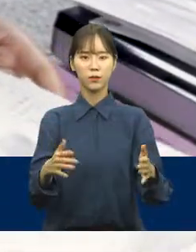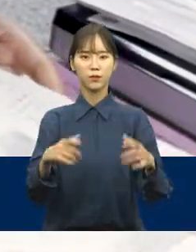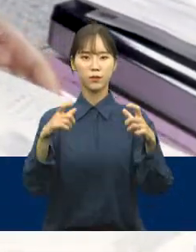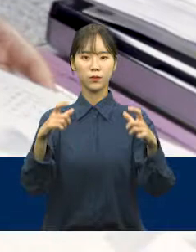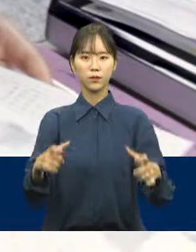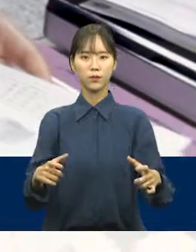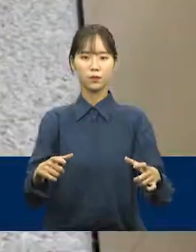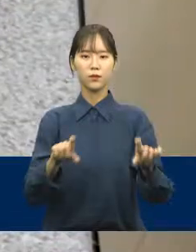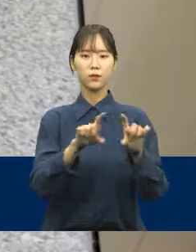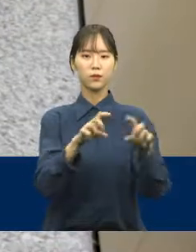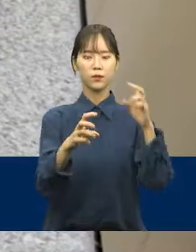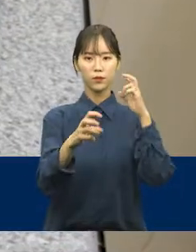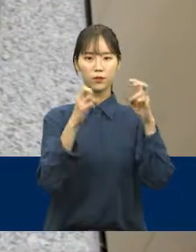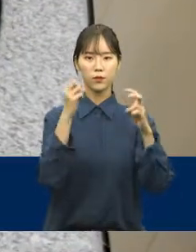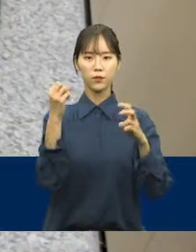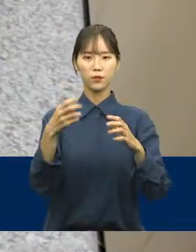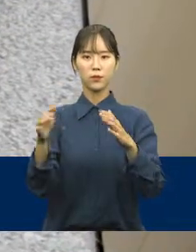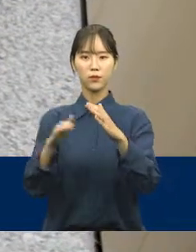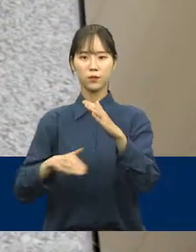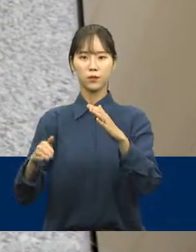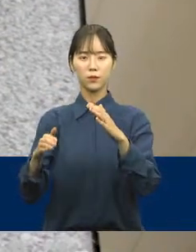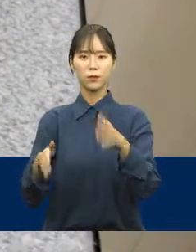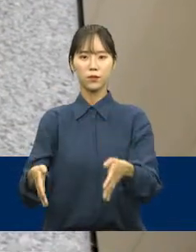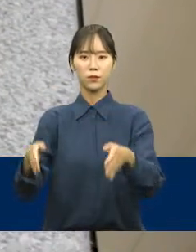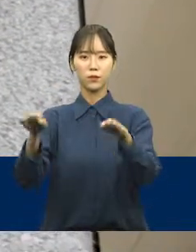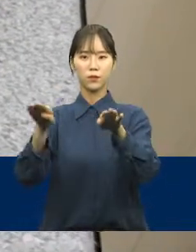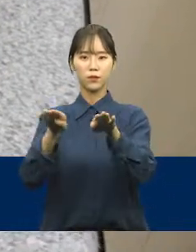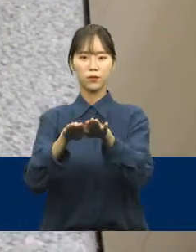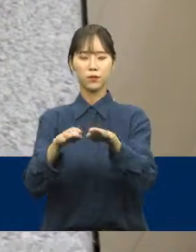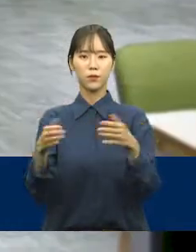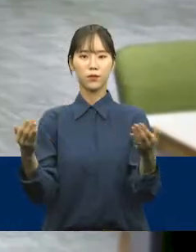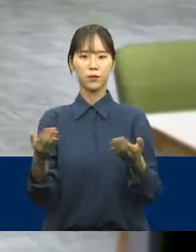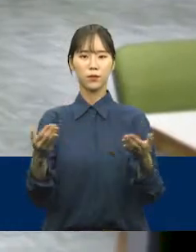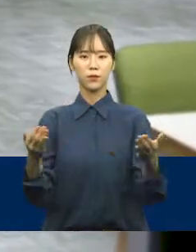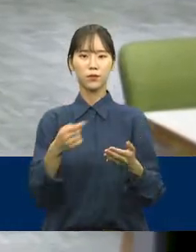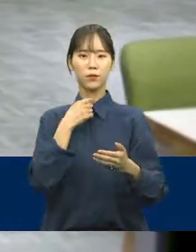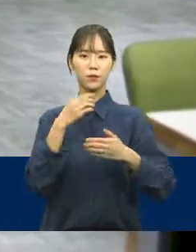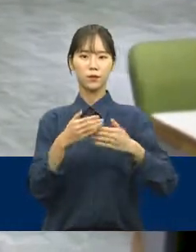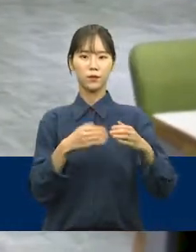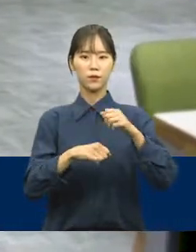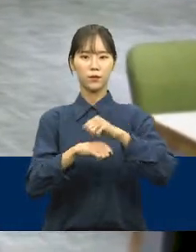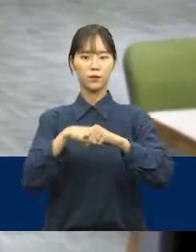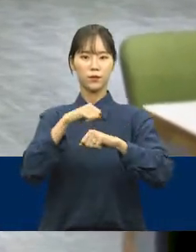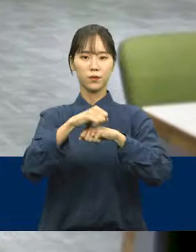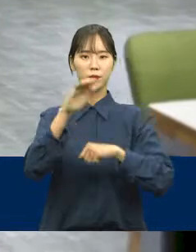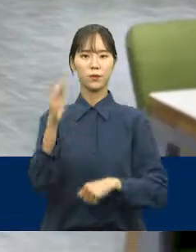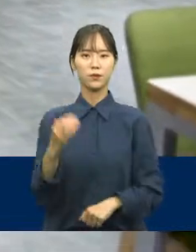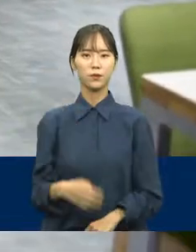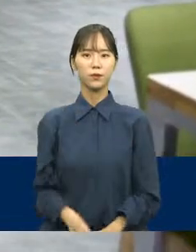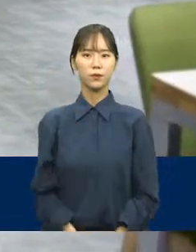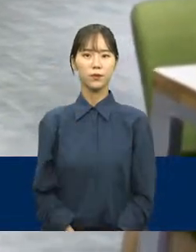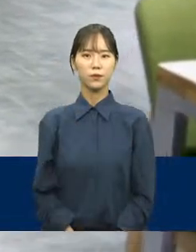4개월 동안 지역 모수 민간기업과 공공기관 등에서 근무하며 경험을 쌓게 됩니다